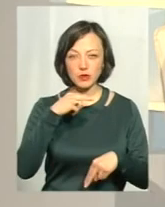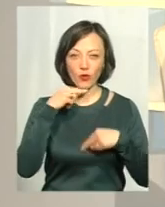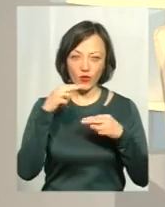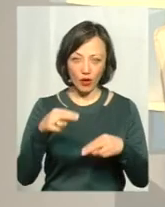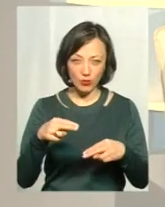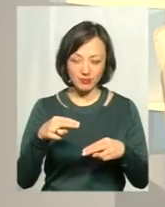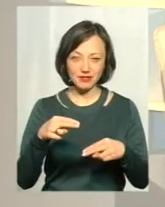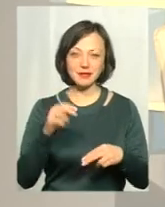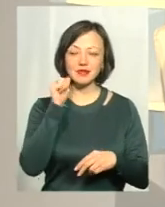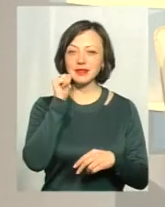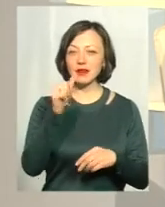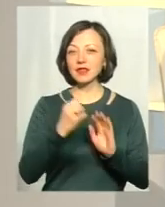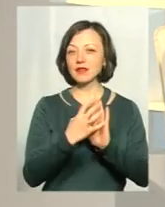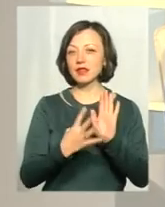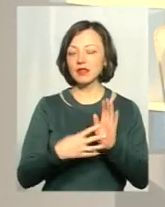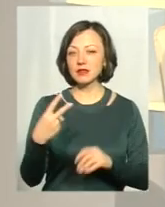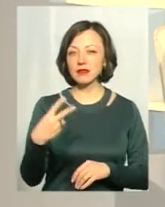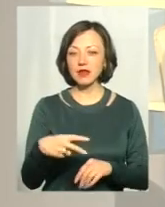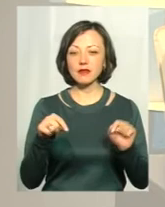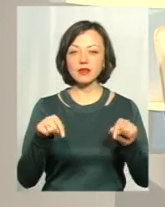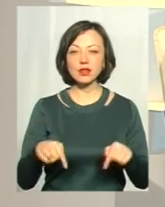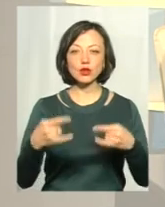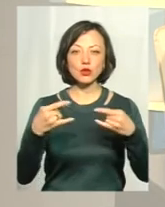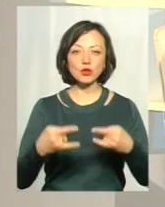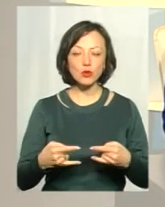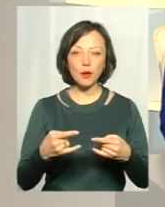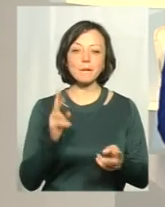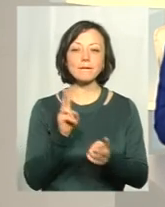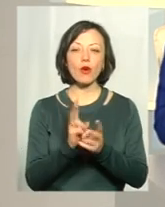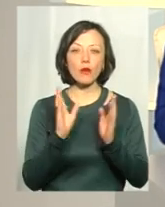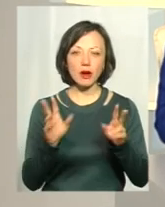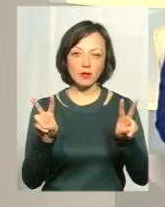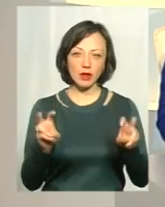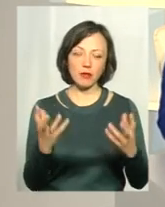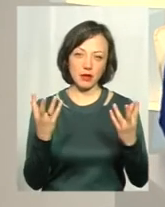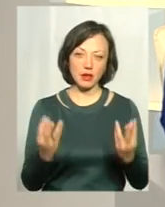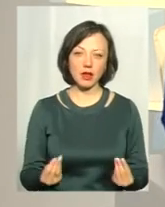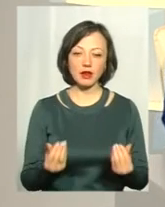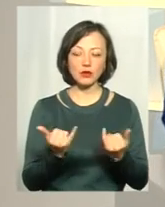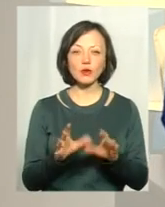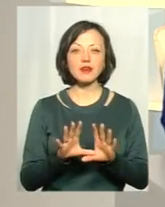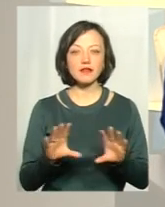увагу. Завтра о 19:20 у цій студії побачимось у темі дня. А